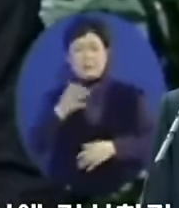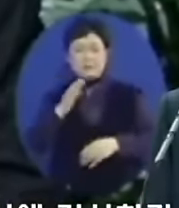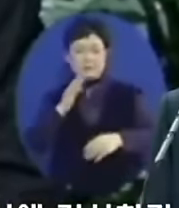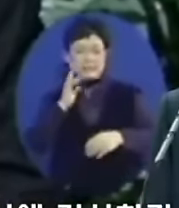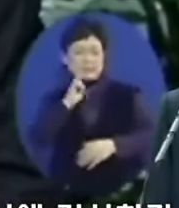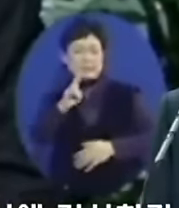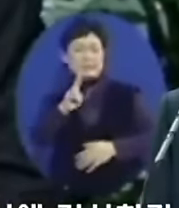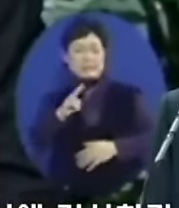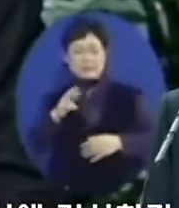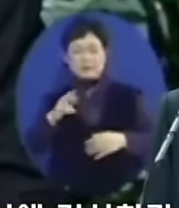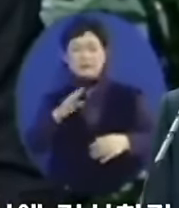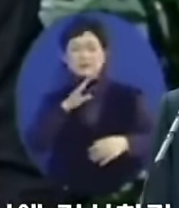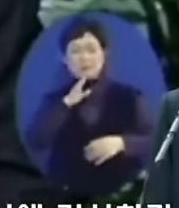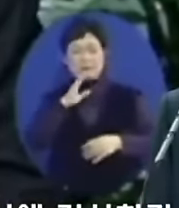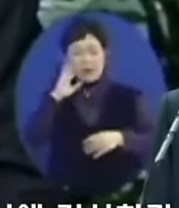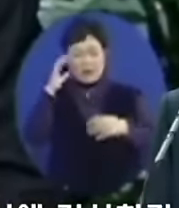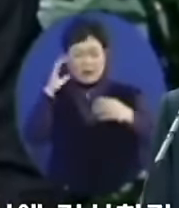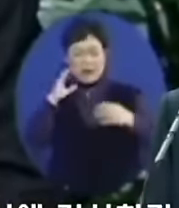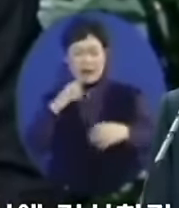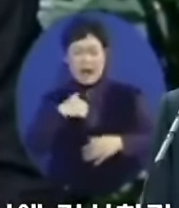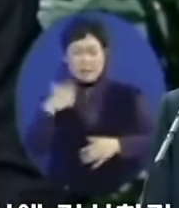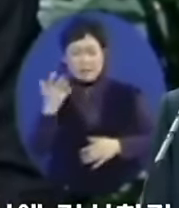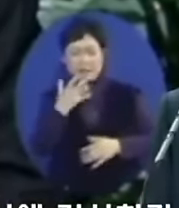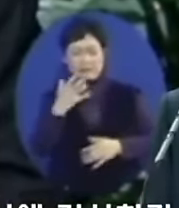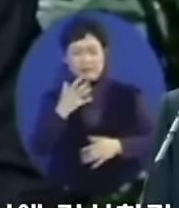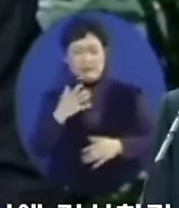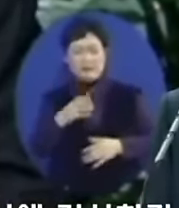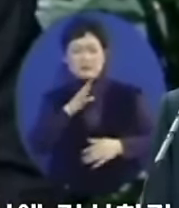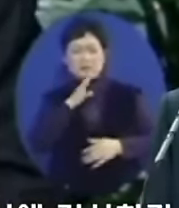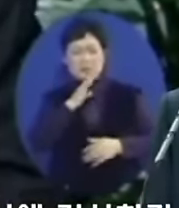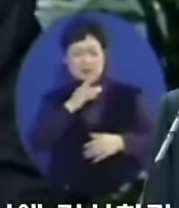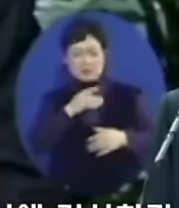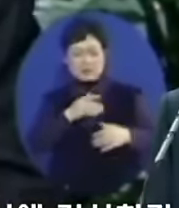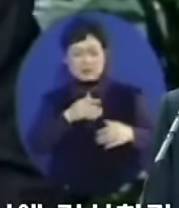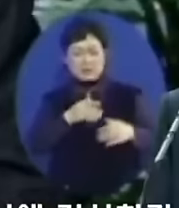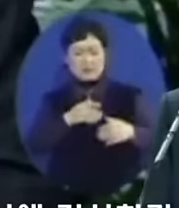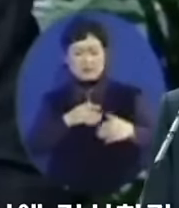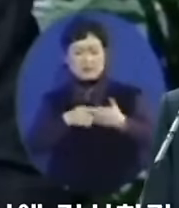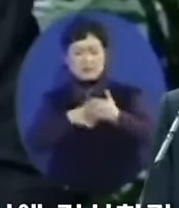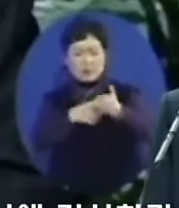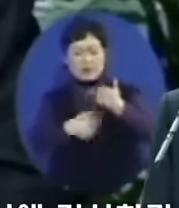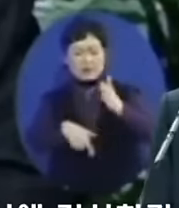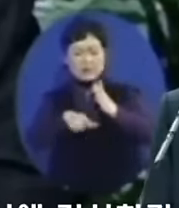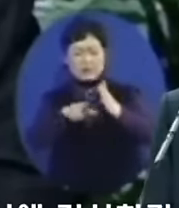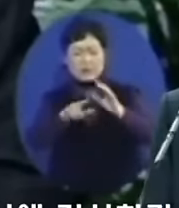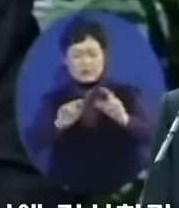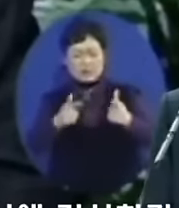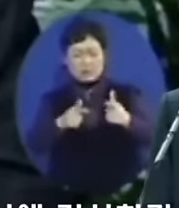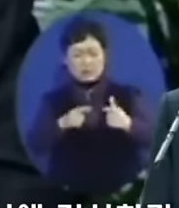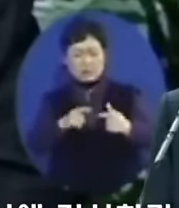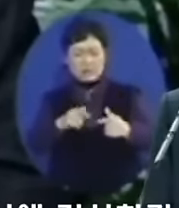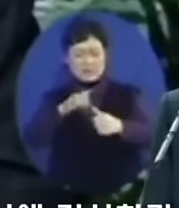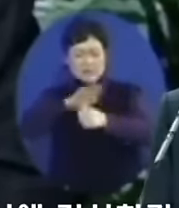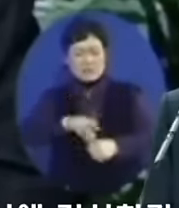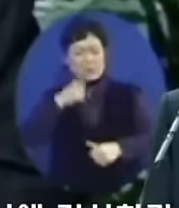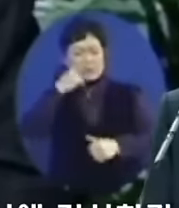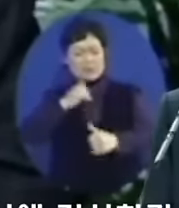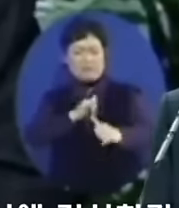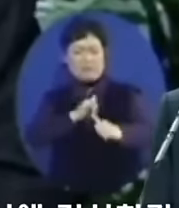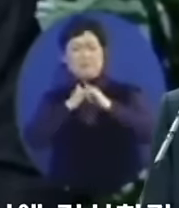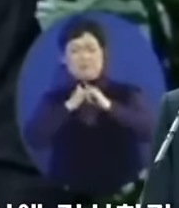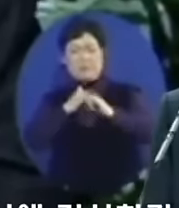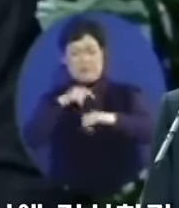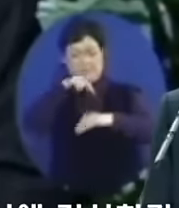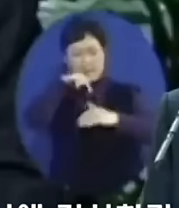그 고통에서 해방되기 위하여 자살하는 사람들이 많이 있습니다. 그처럼 마음의 고통은 육체의